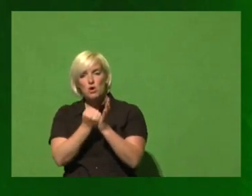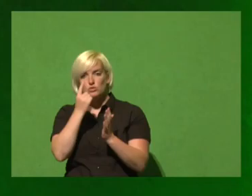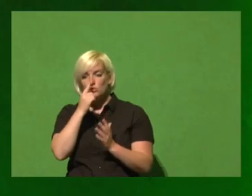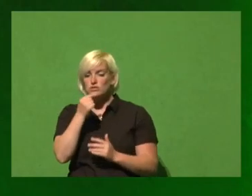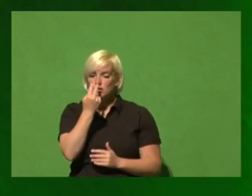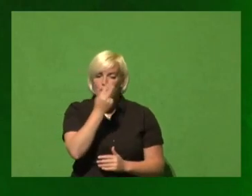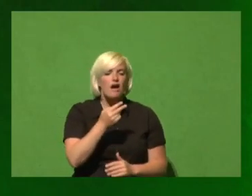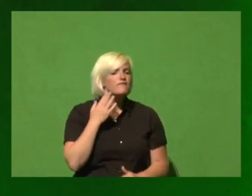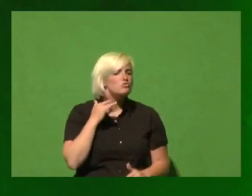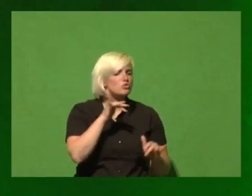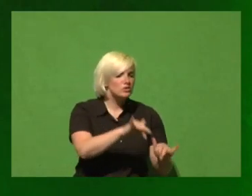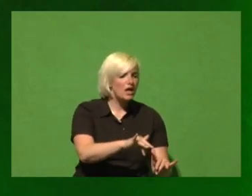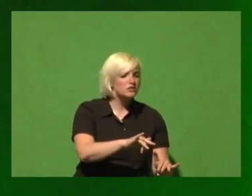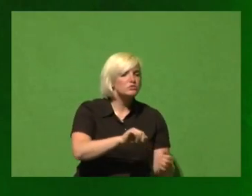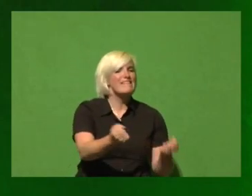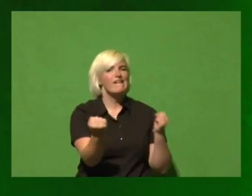reagieren.